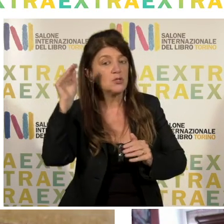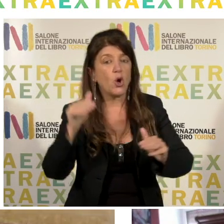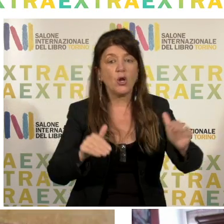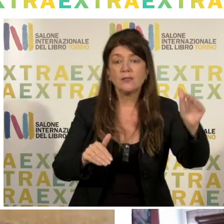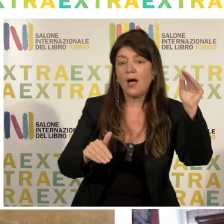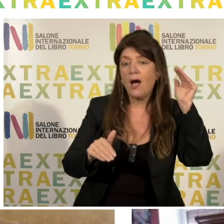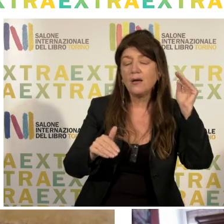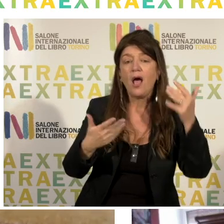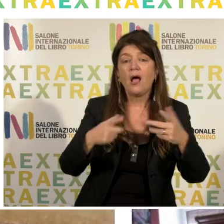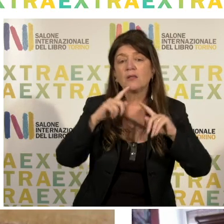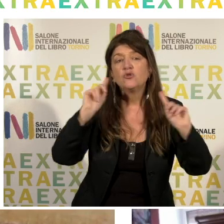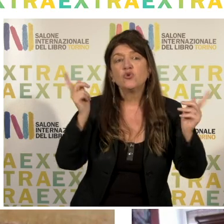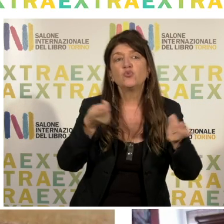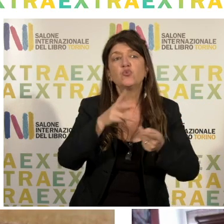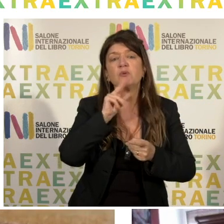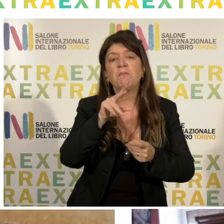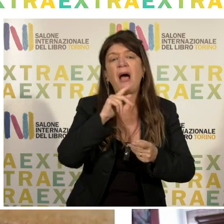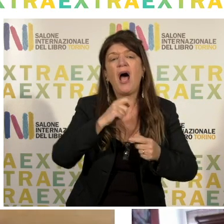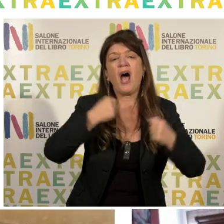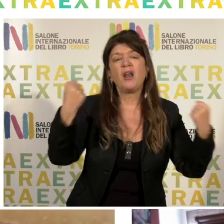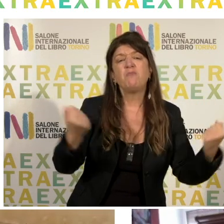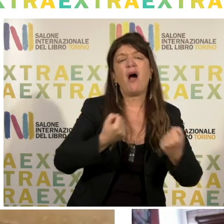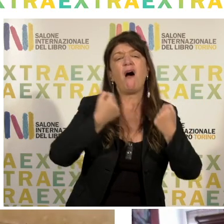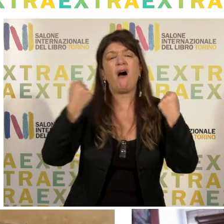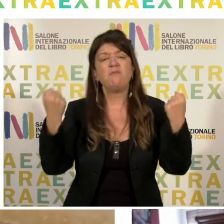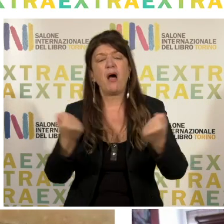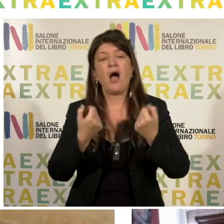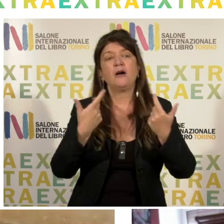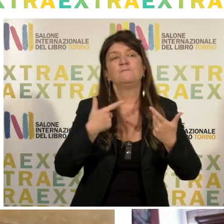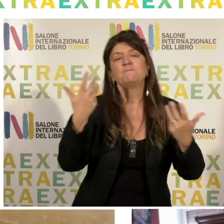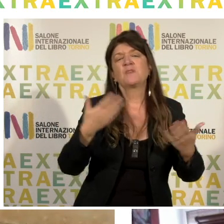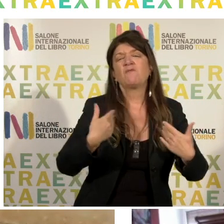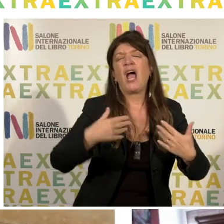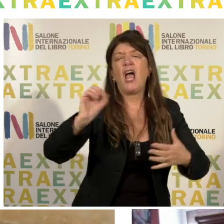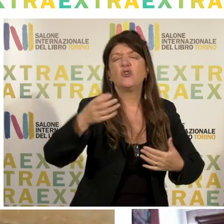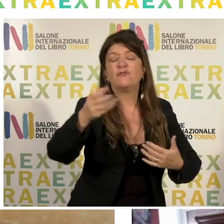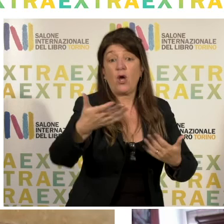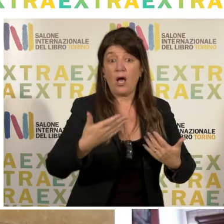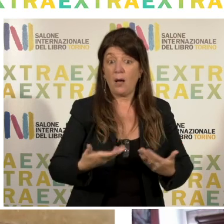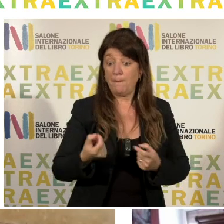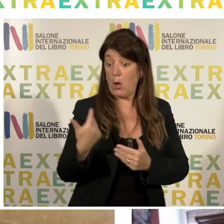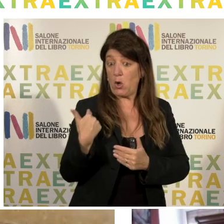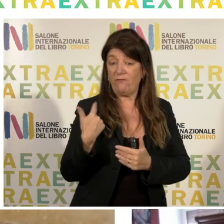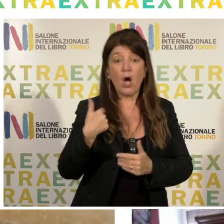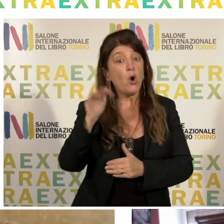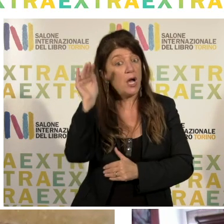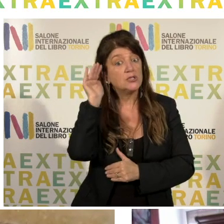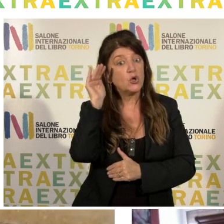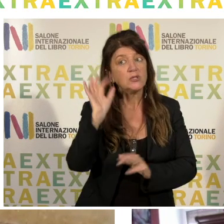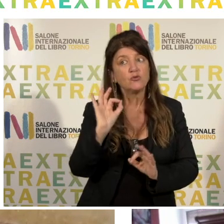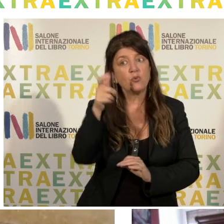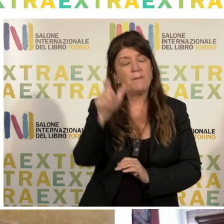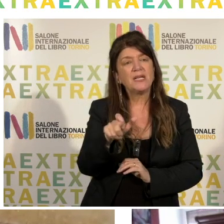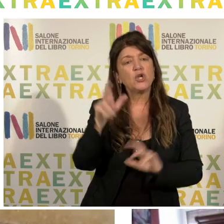in fretta. Ho ascoltato una persona poco fa che parlava alla